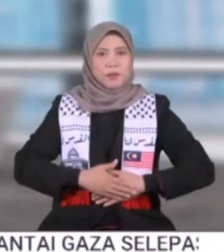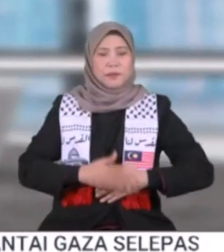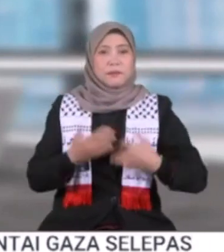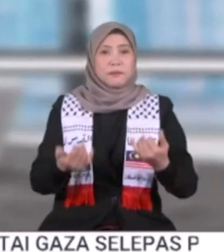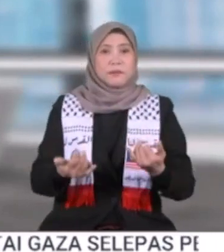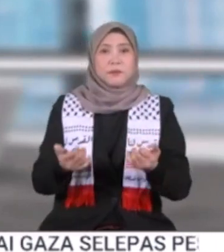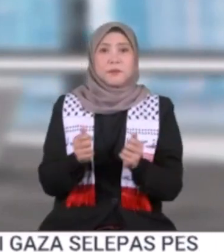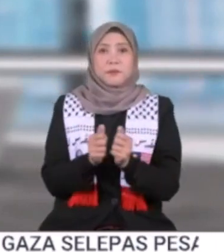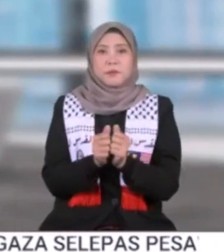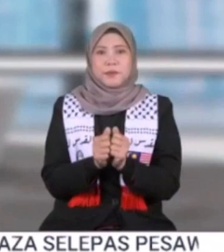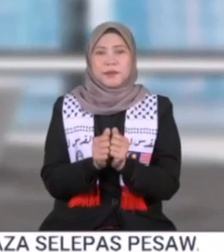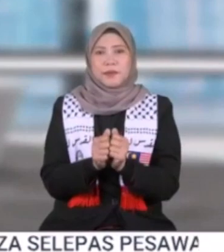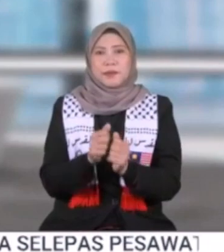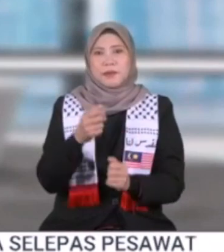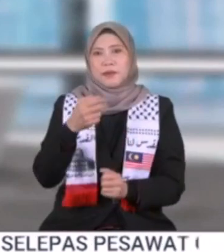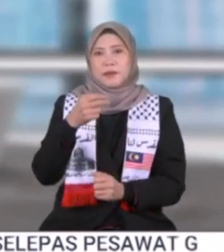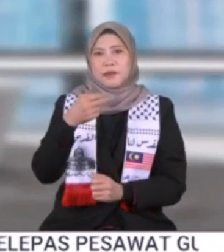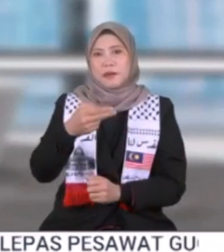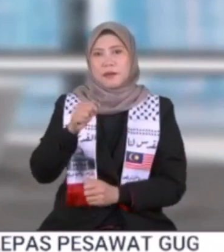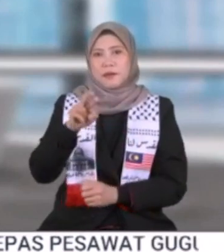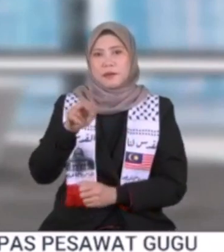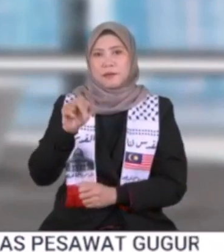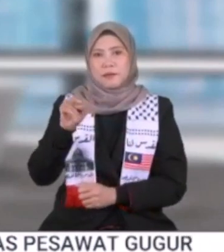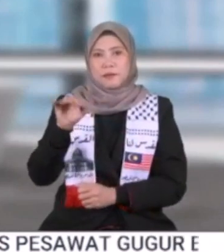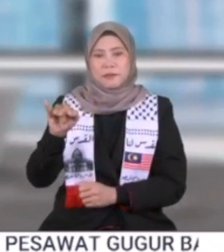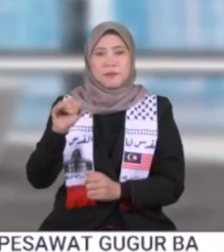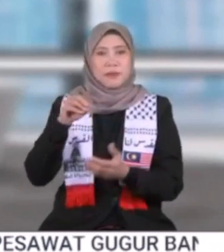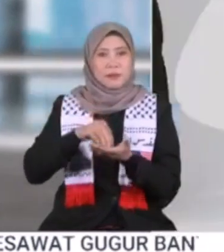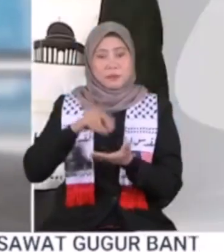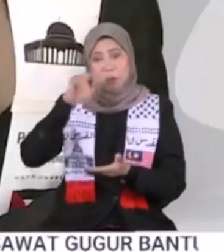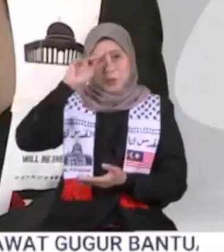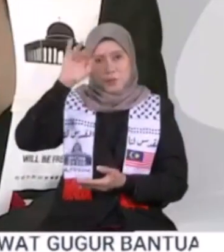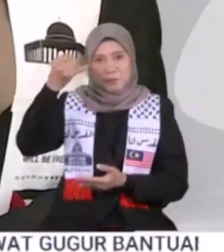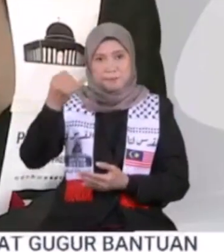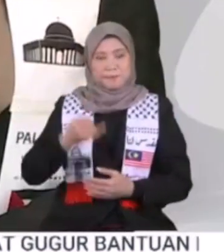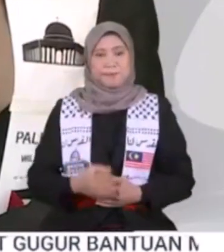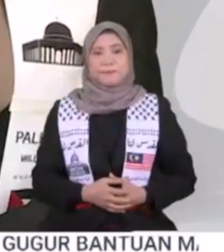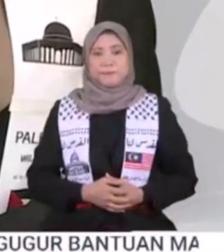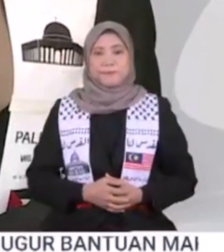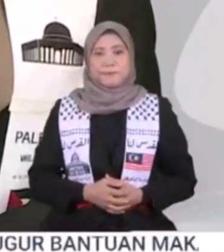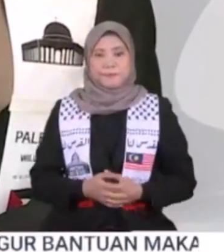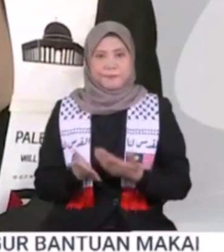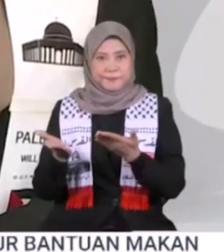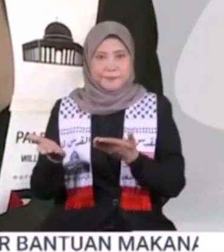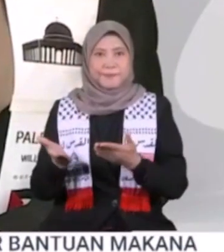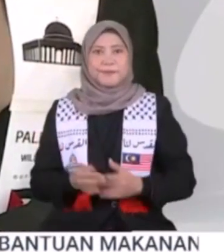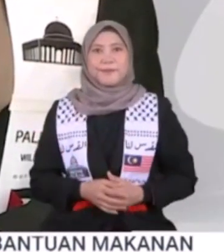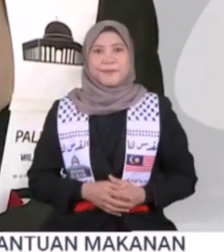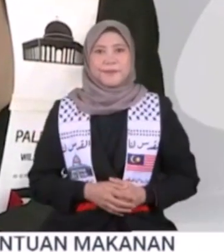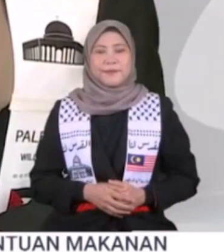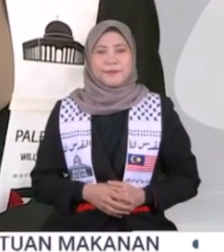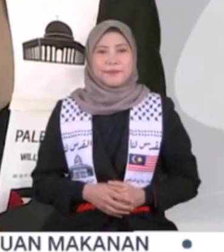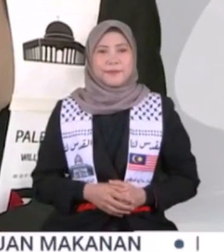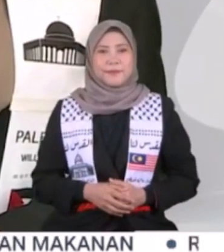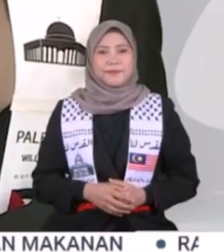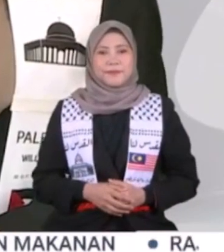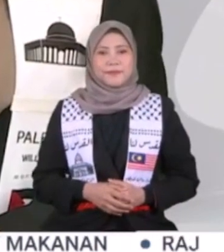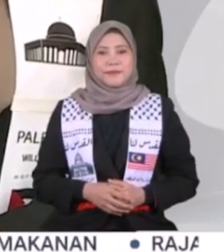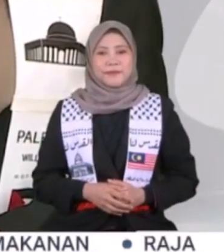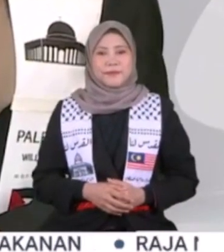langsung sahaja bersama Haili Izzati dari Kompleks Islam Putrajaya. Silakan Haili.